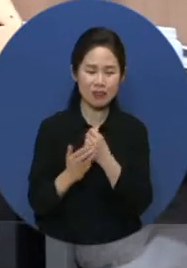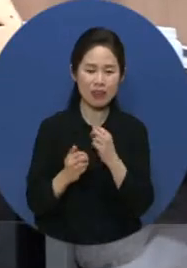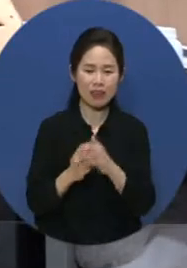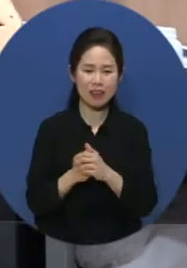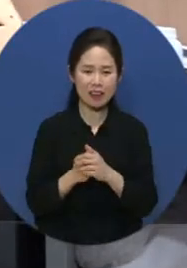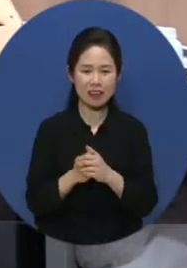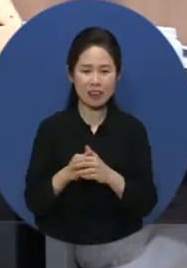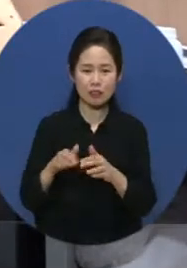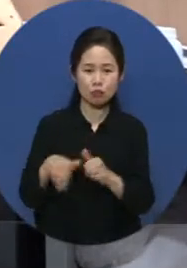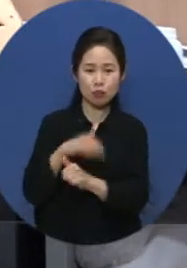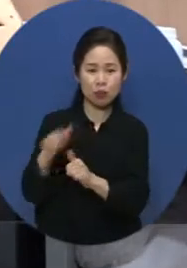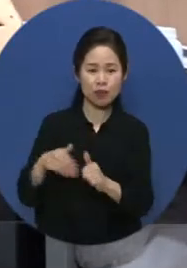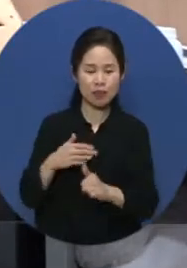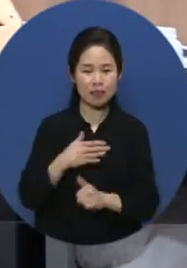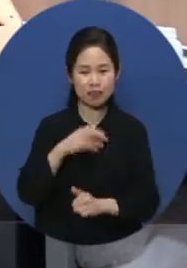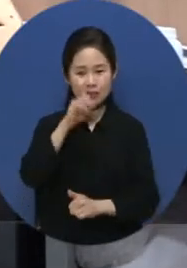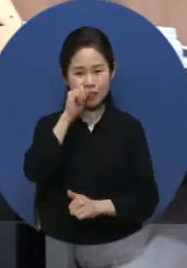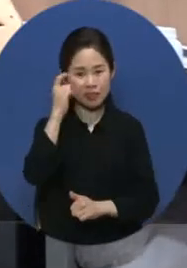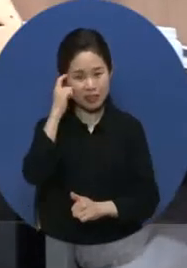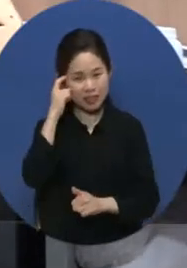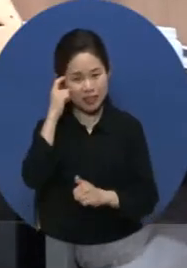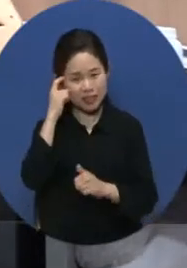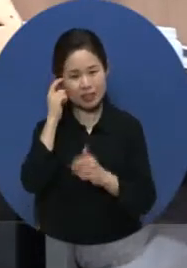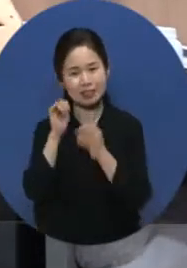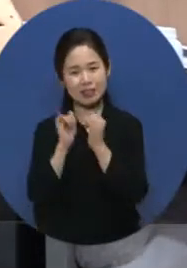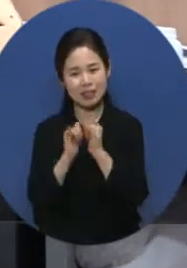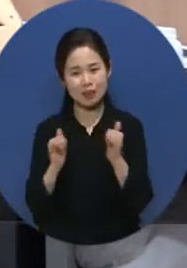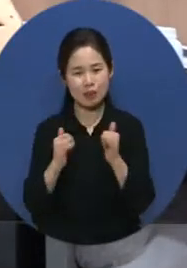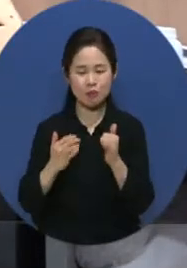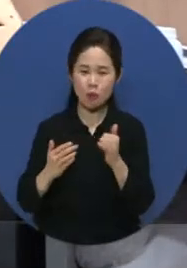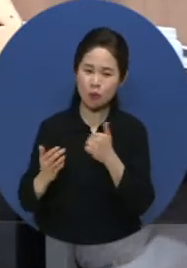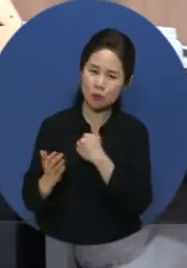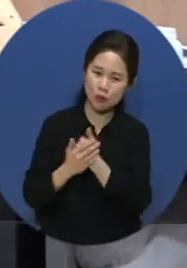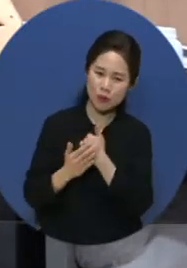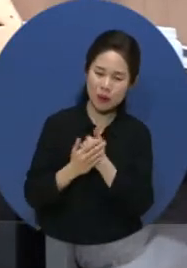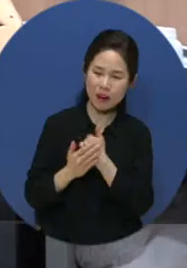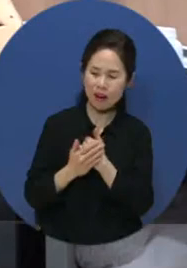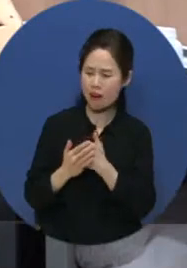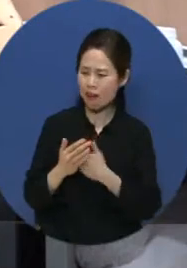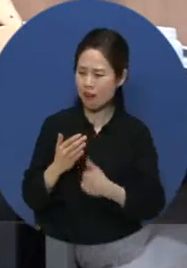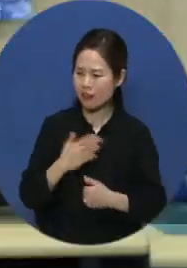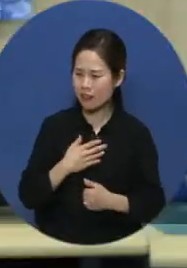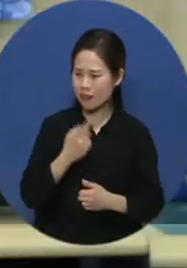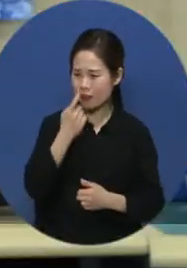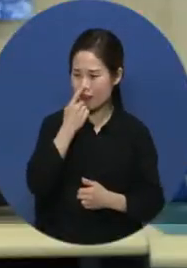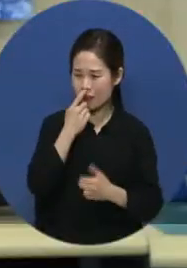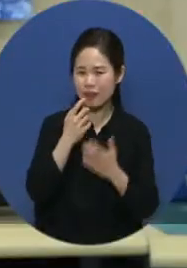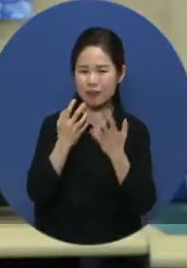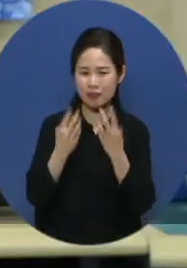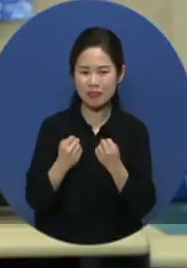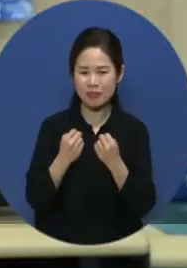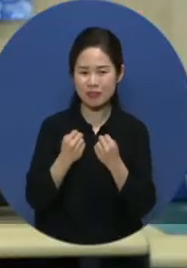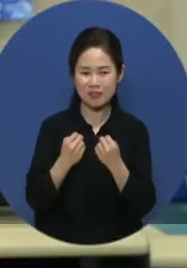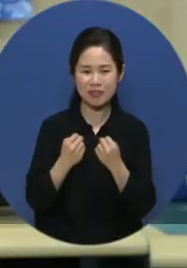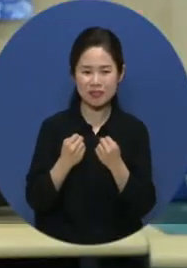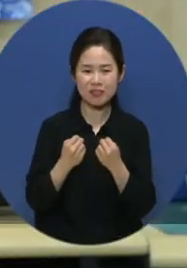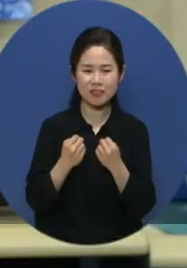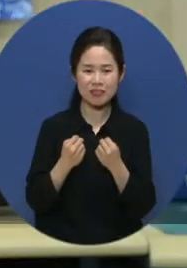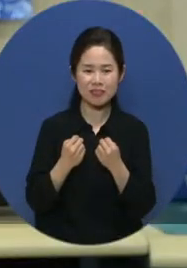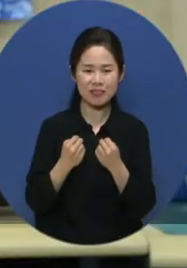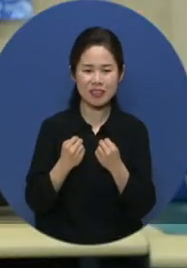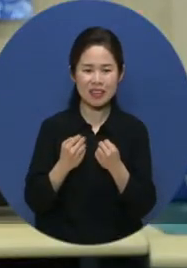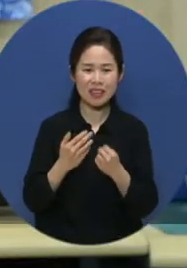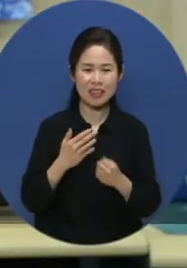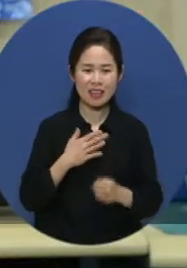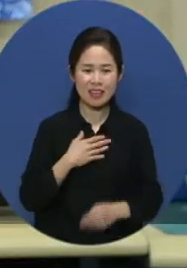분들이 자기의 생각을 좀 보태주고, 그리고 그 덕분에 배우는 것도 많아졌고, 저도 그냥